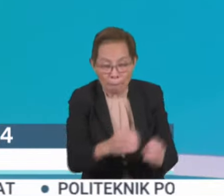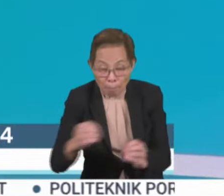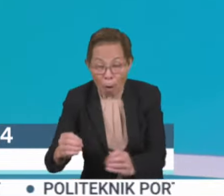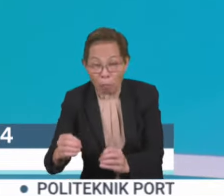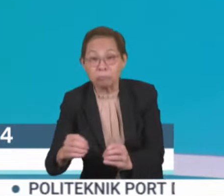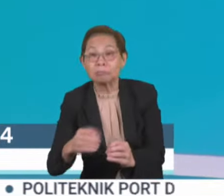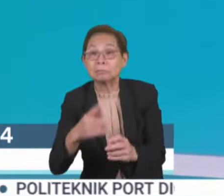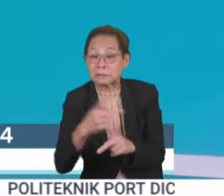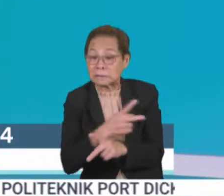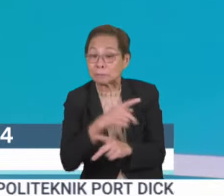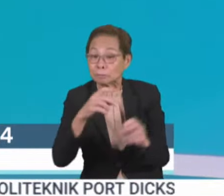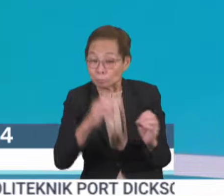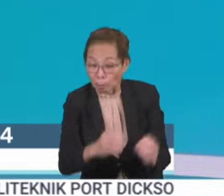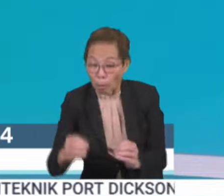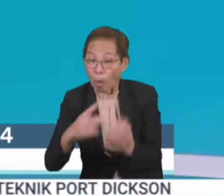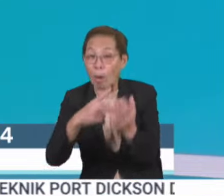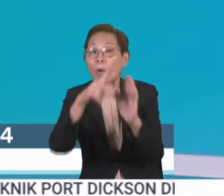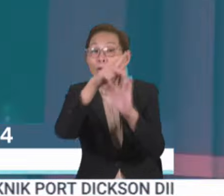kejayaan besar.